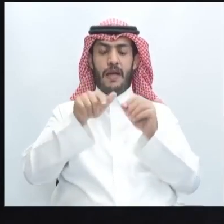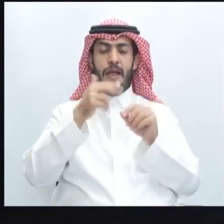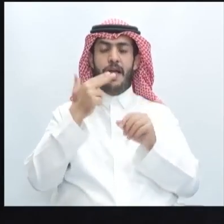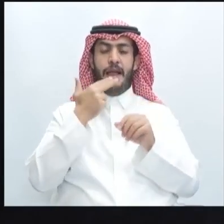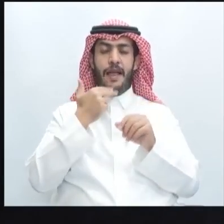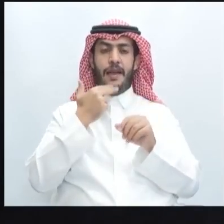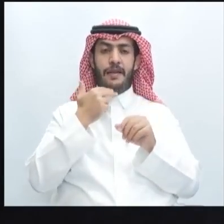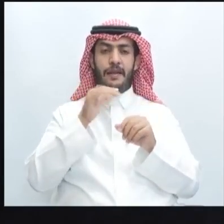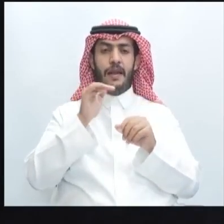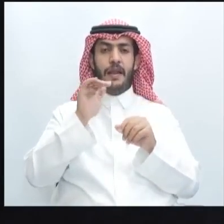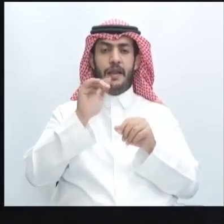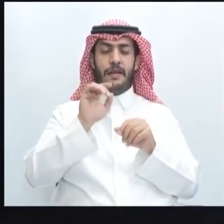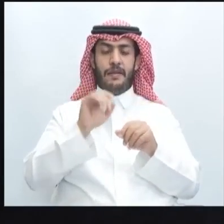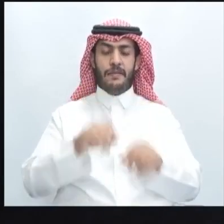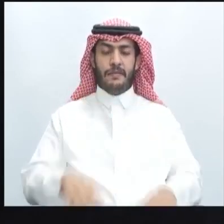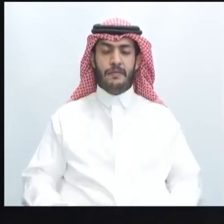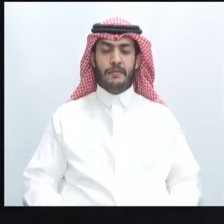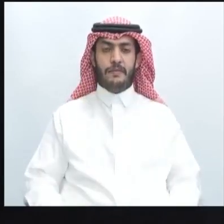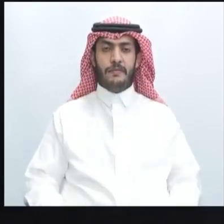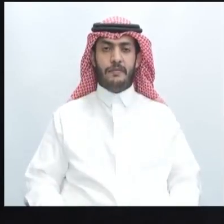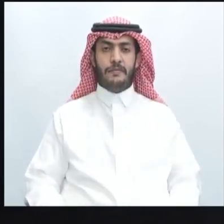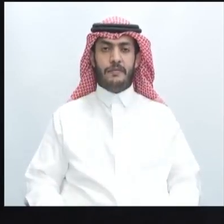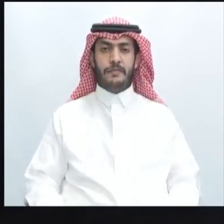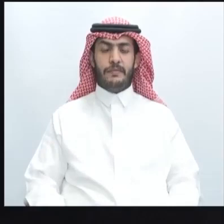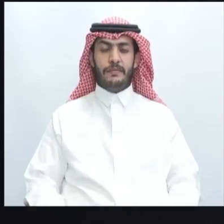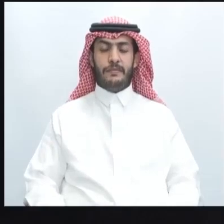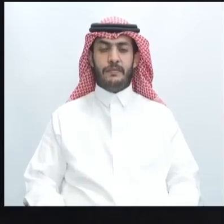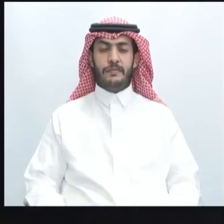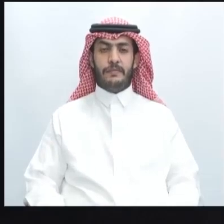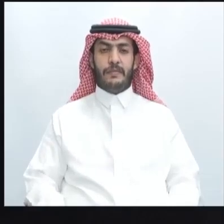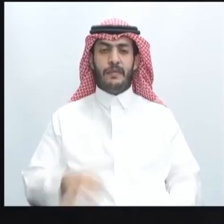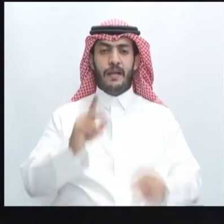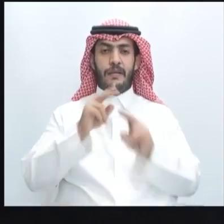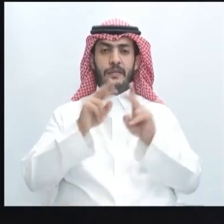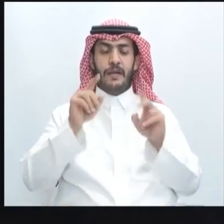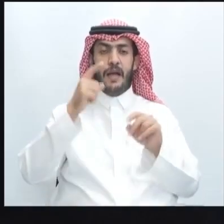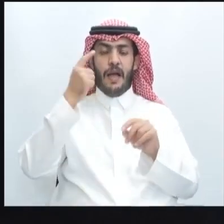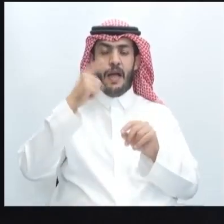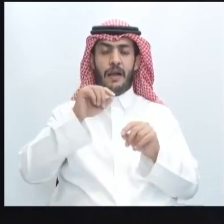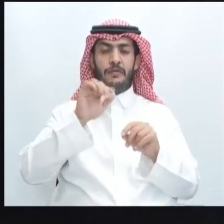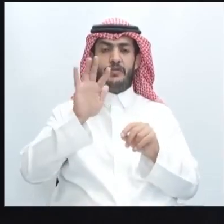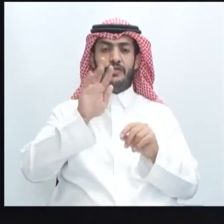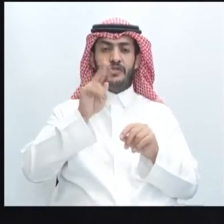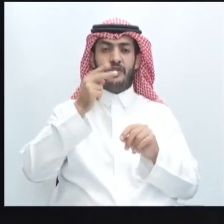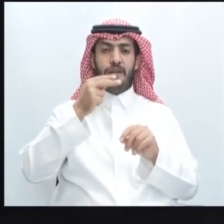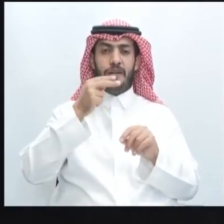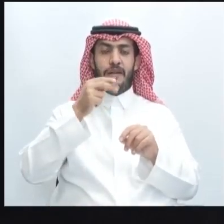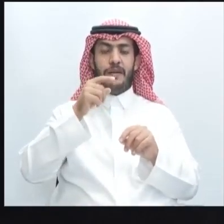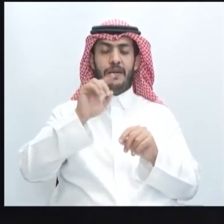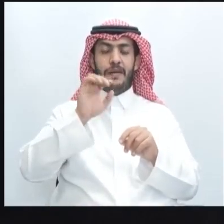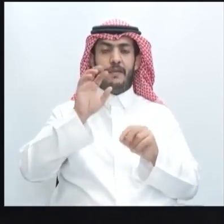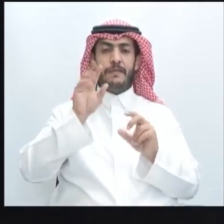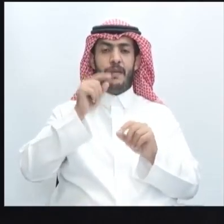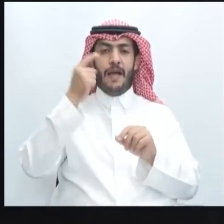ماذا الحل الاصل في ماذا فيها الحل لكن هناك اشياء قد حرمها الشارع الحكيم ومن ذلك